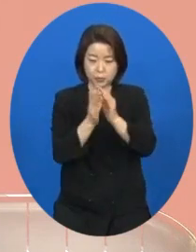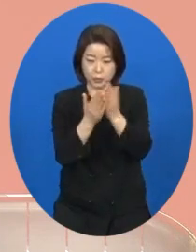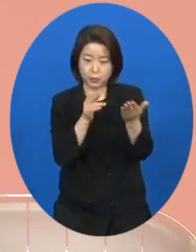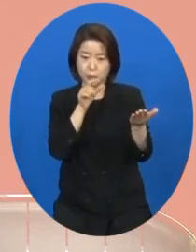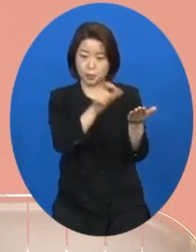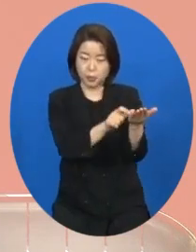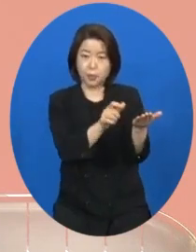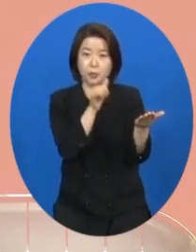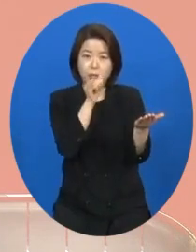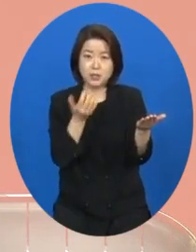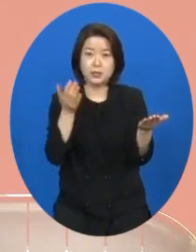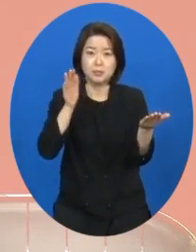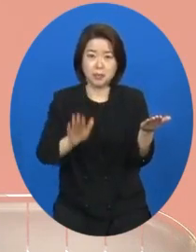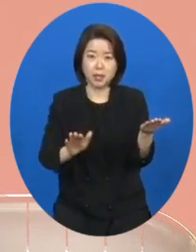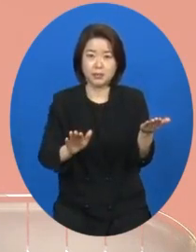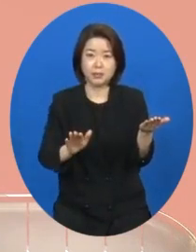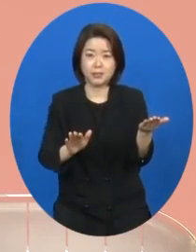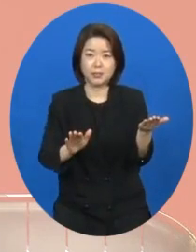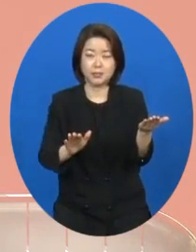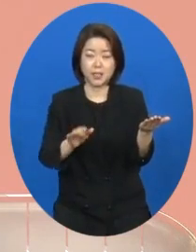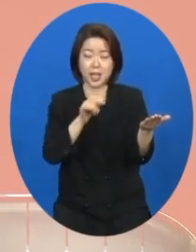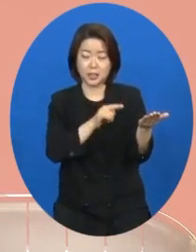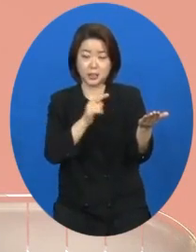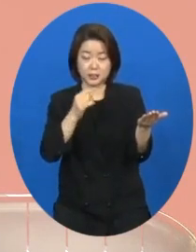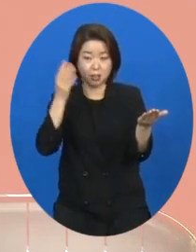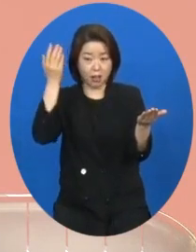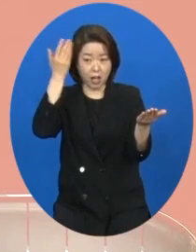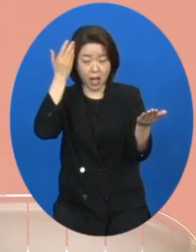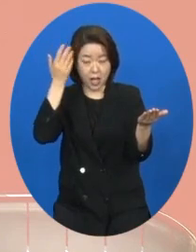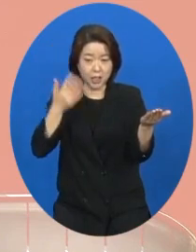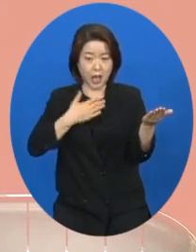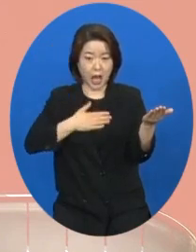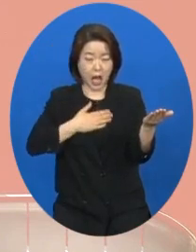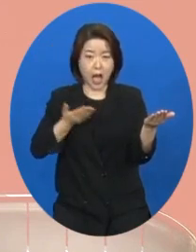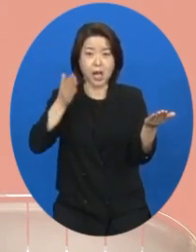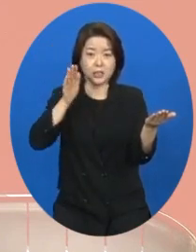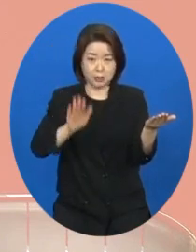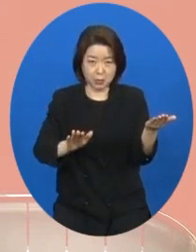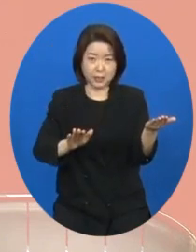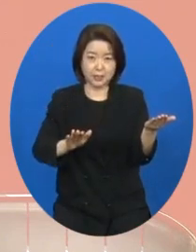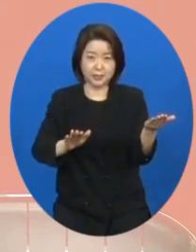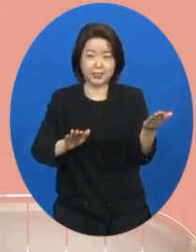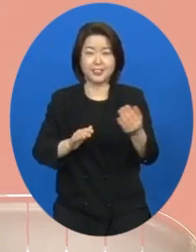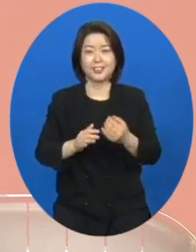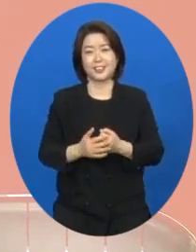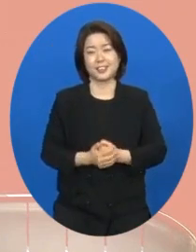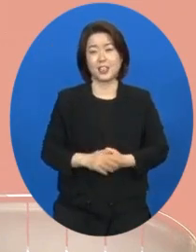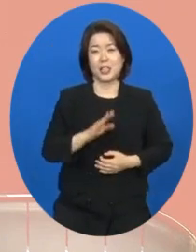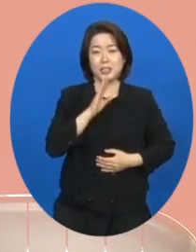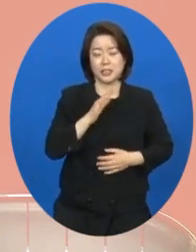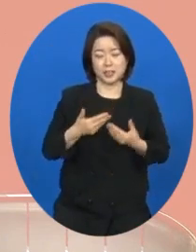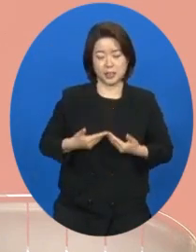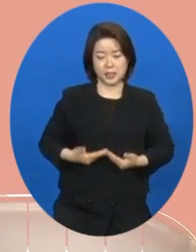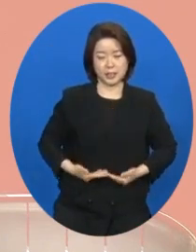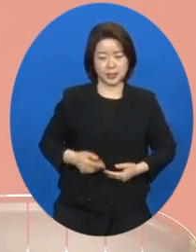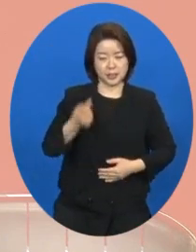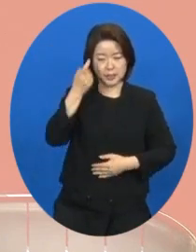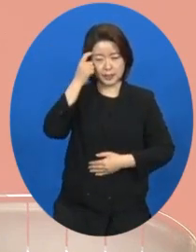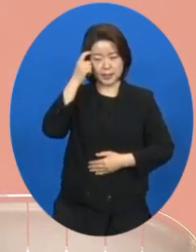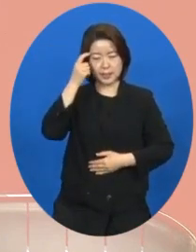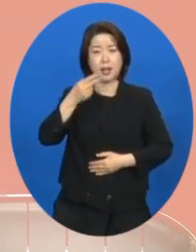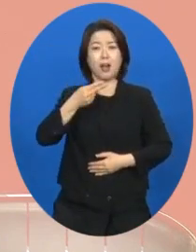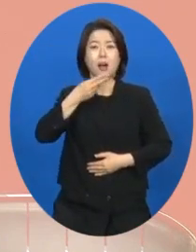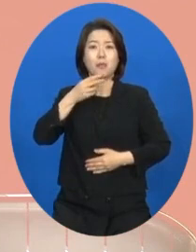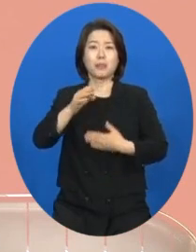있음에도 불구하고 그걸 알기도 하면서 실제로 진지하게 생각하지